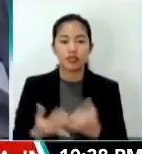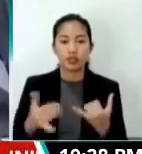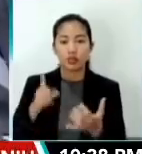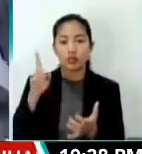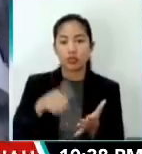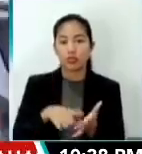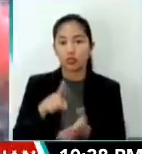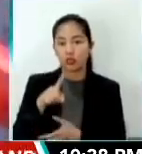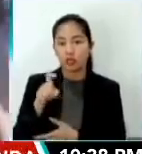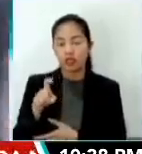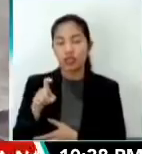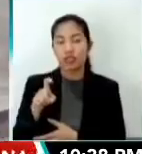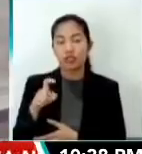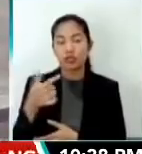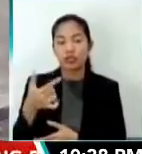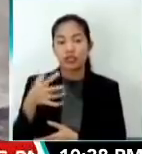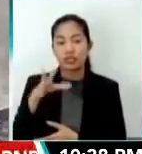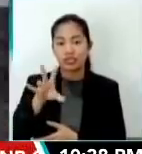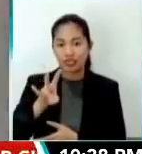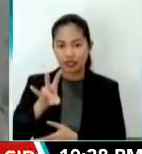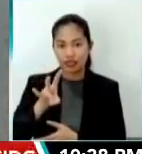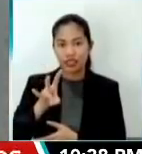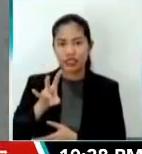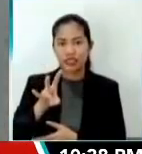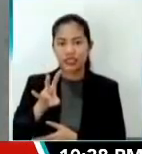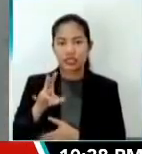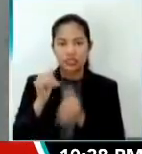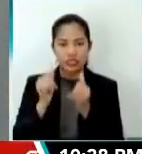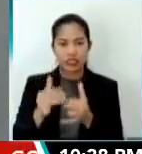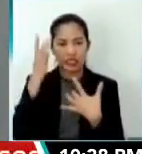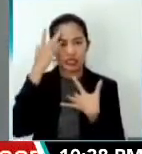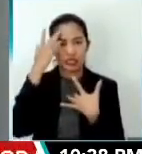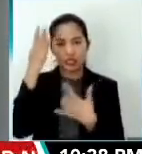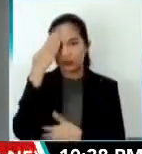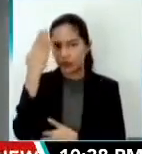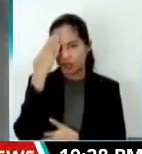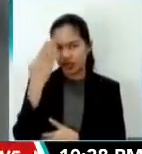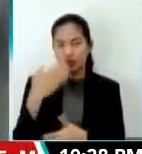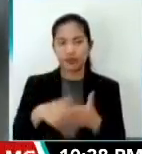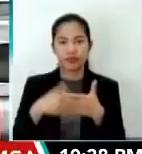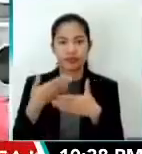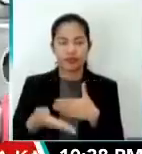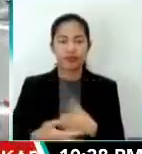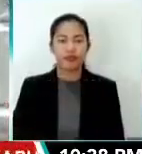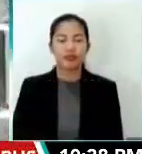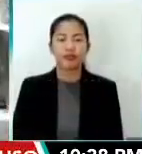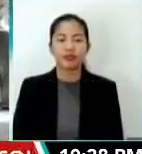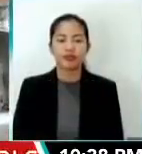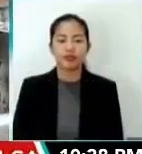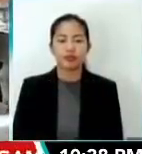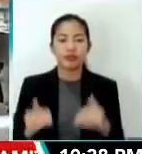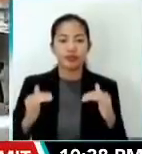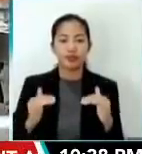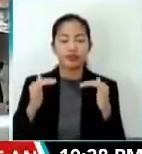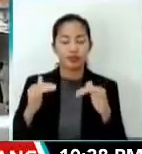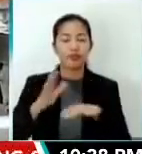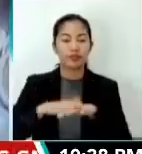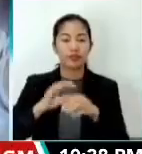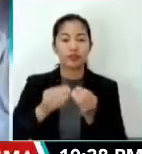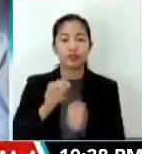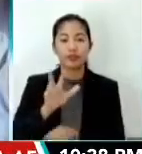1,127 na ang mga aktibong kaso ngayon sa Bulacan. Sa Cavite na nasa Alert Level 3 na rin, 5 checkpoints ang